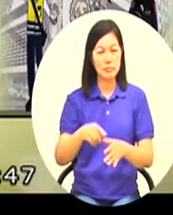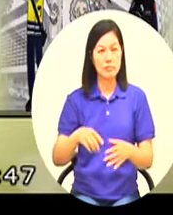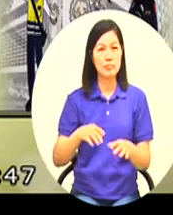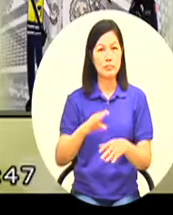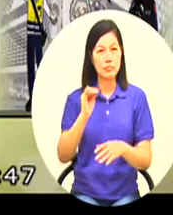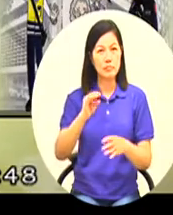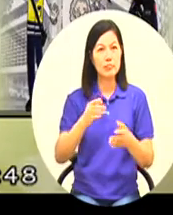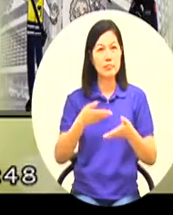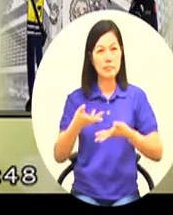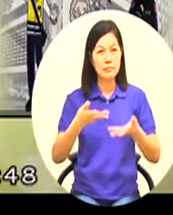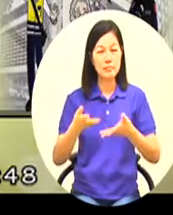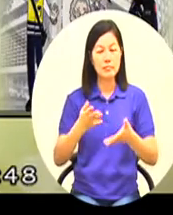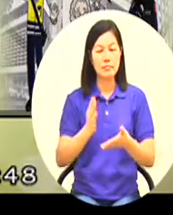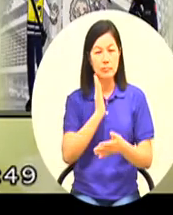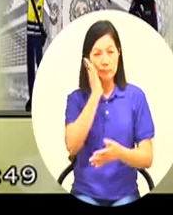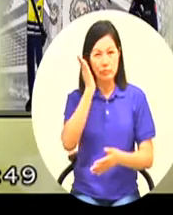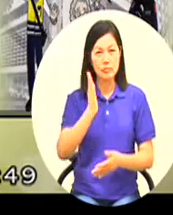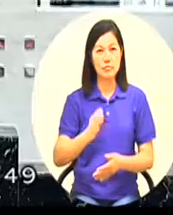功，谢谢。